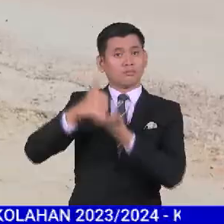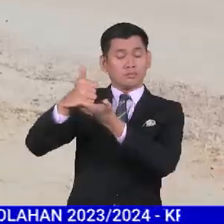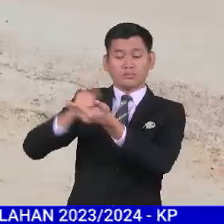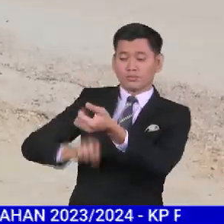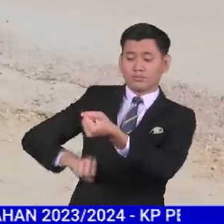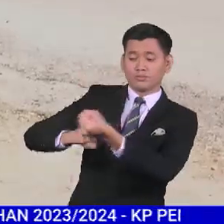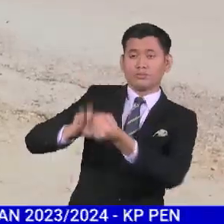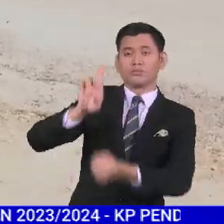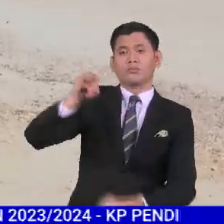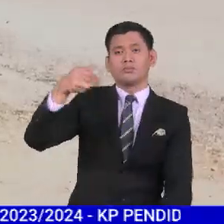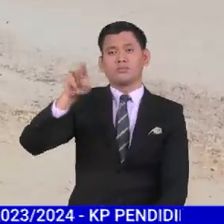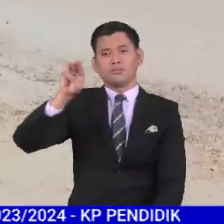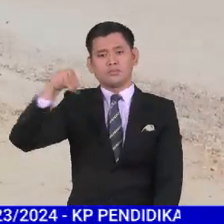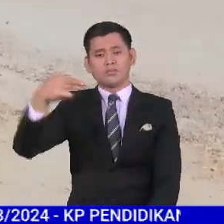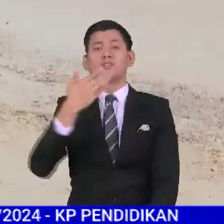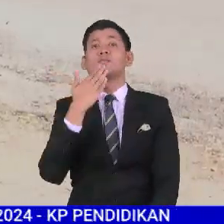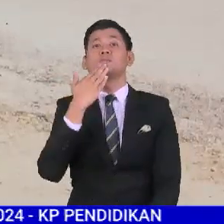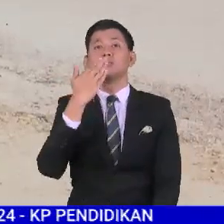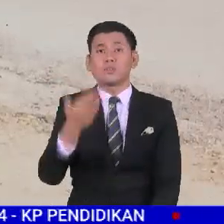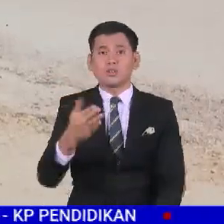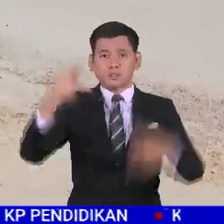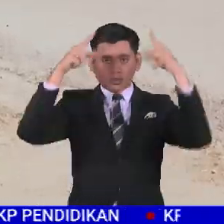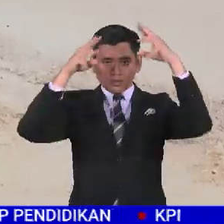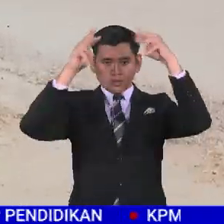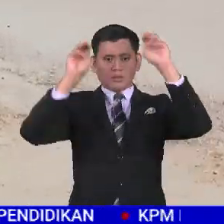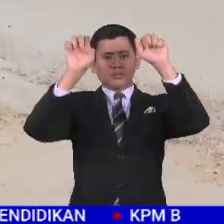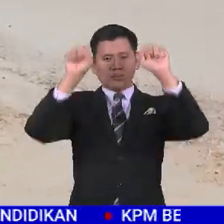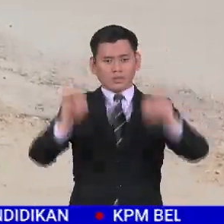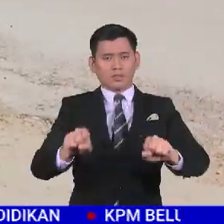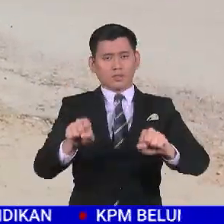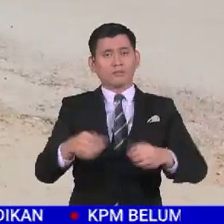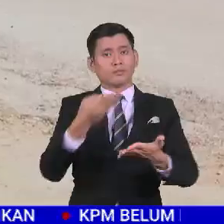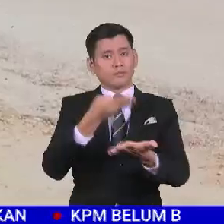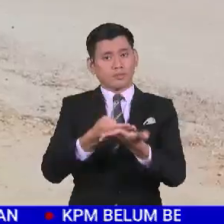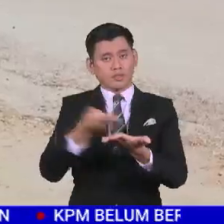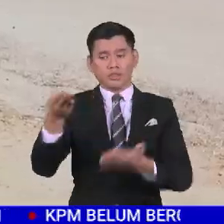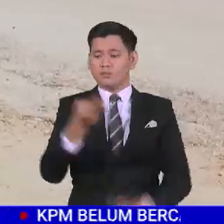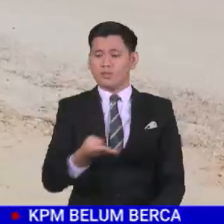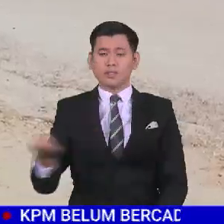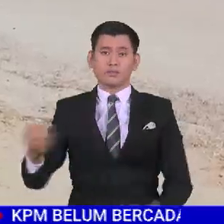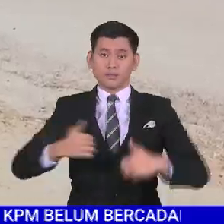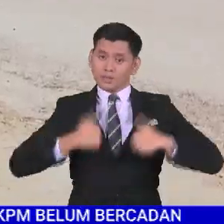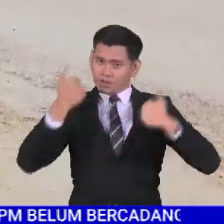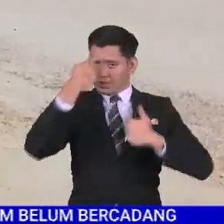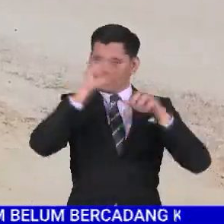terima kasihlah pada PM sebab bagi bantuan awal percepatkan boleh beri kepada raya untuk anak-anak saya lah.